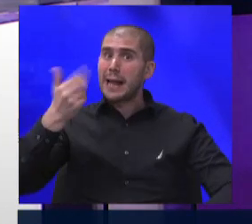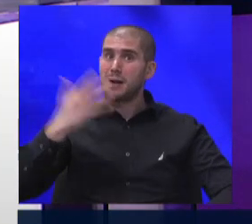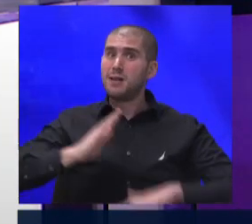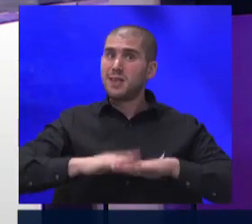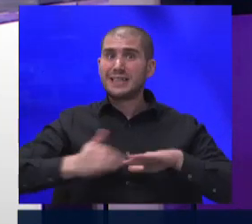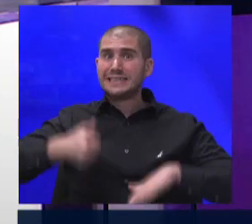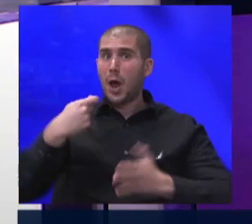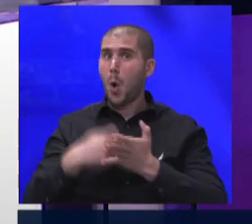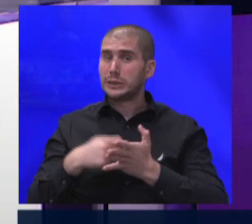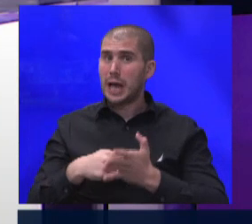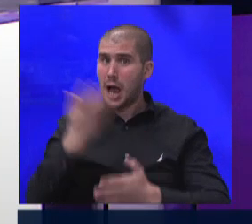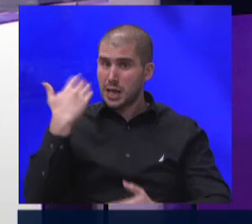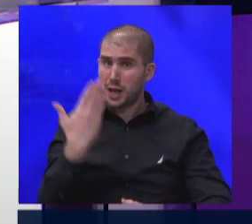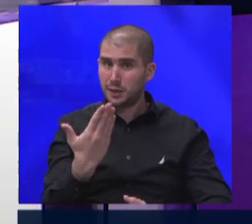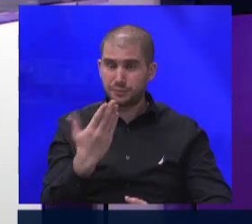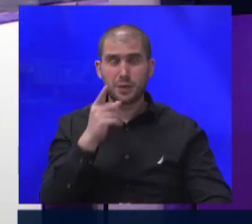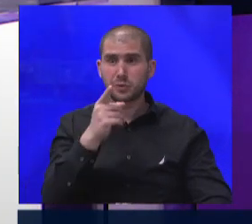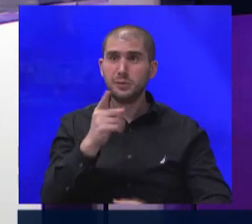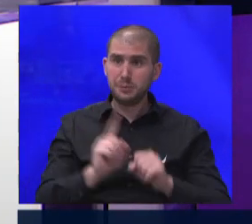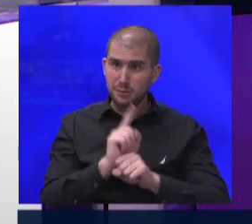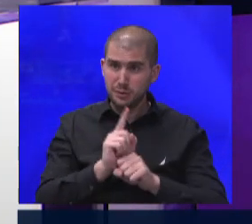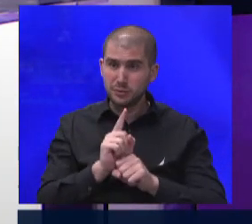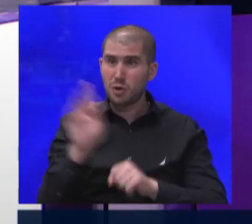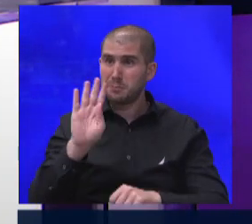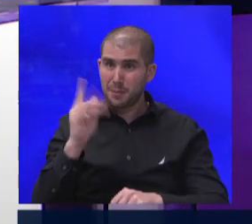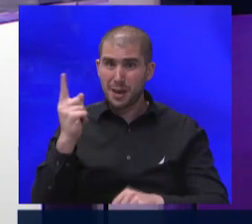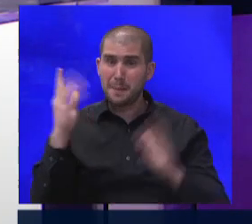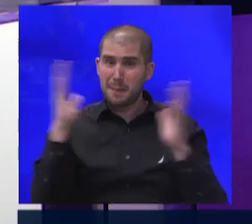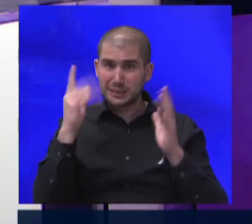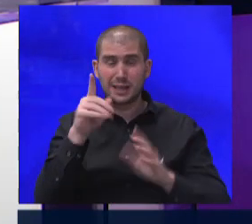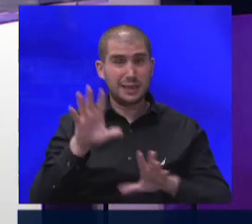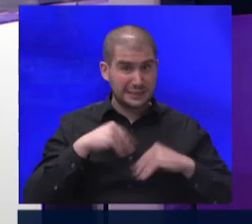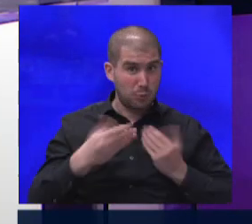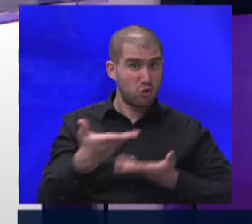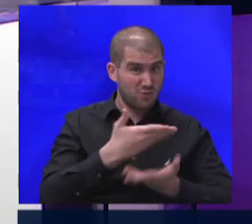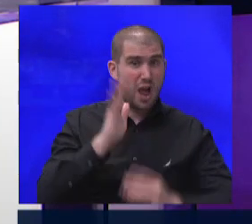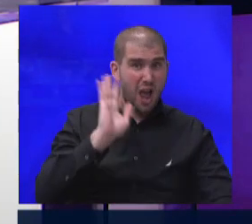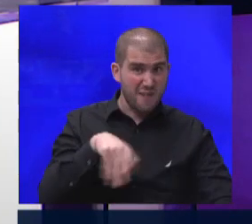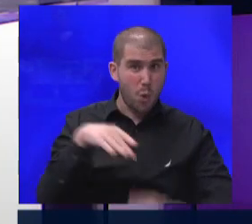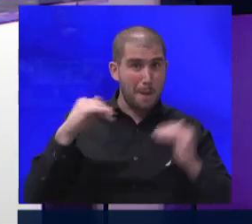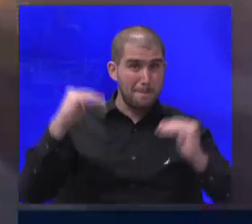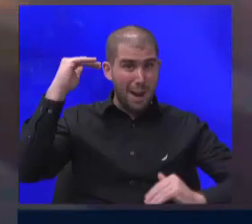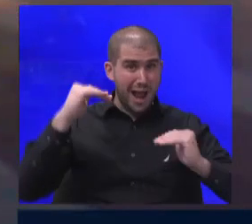כרגע, כשנתניהו בלחץ, שכן תשתפו פעולה למרות הפערים האידיאולוגיים ביניכם. אני אומר,